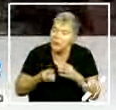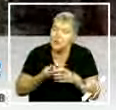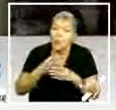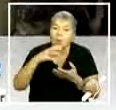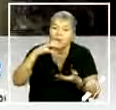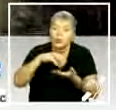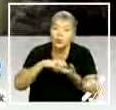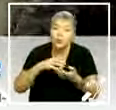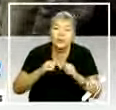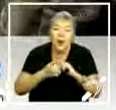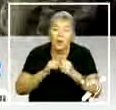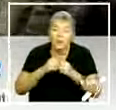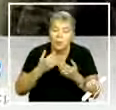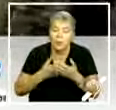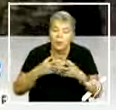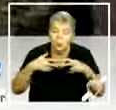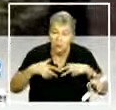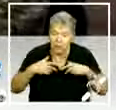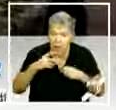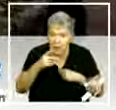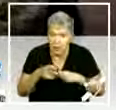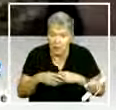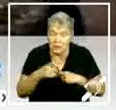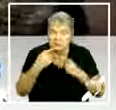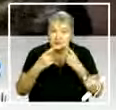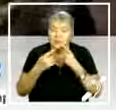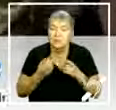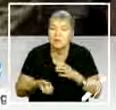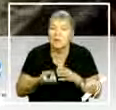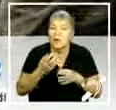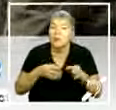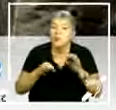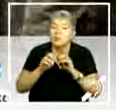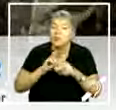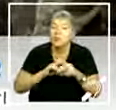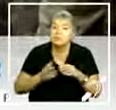de contact pentru Ucraina pentru a discuta noi modalități de susținere a Kievului.